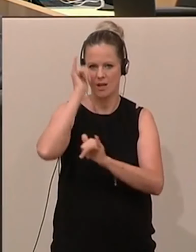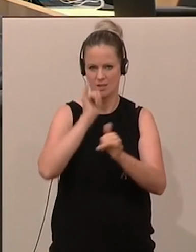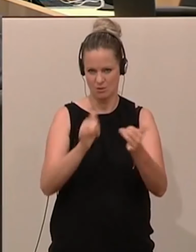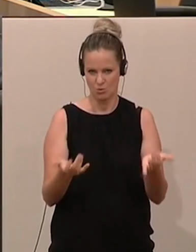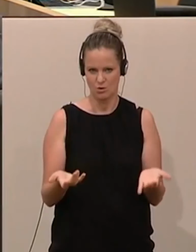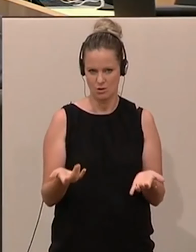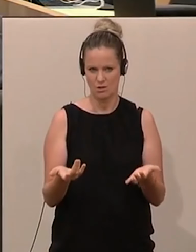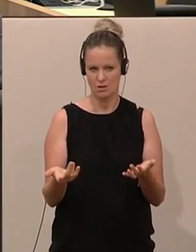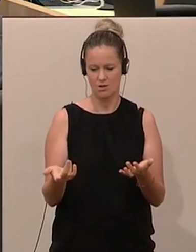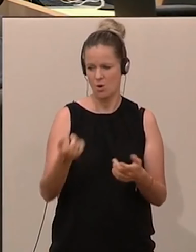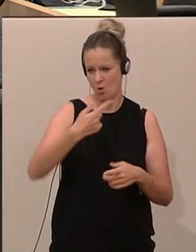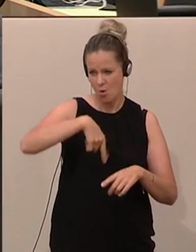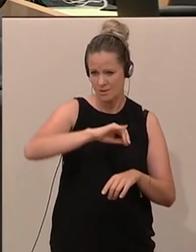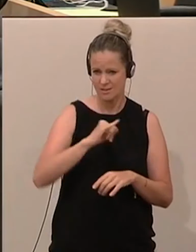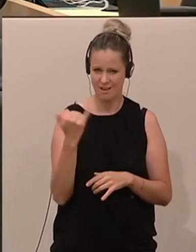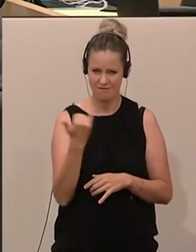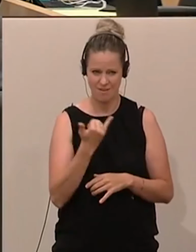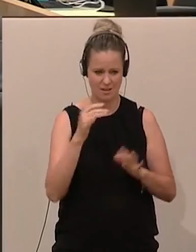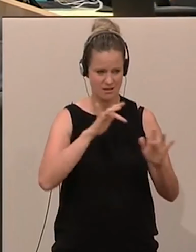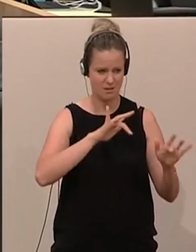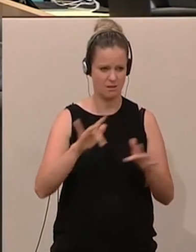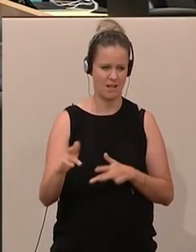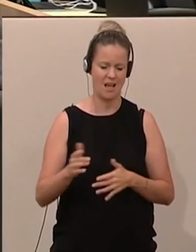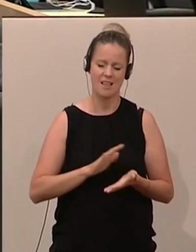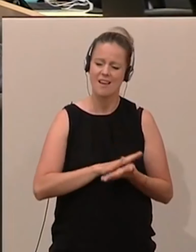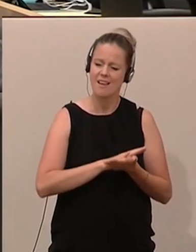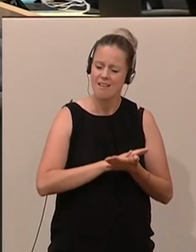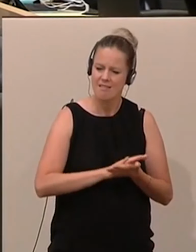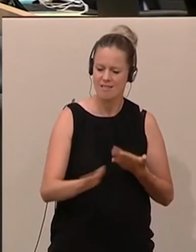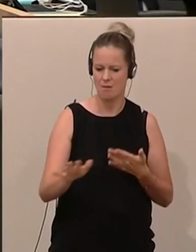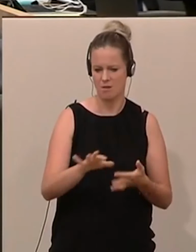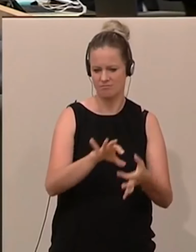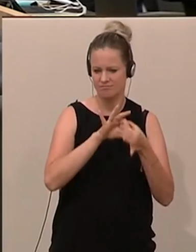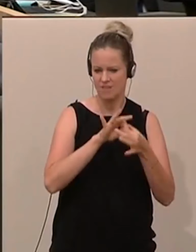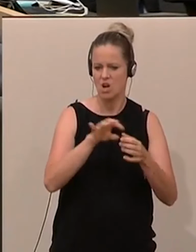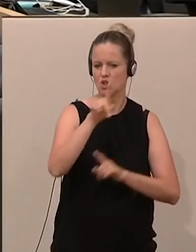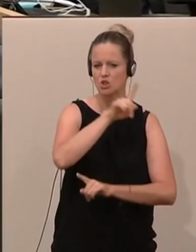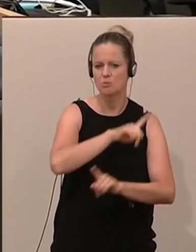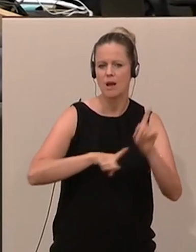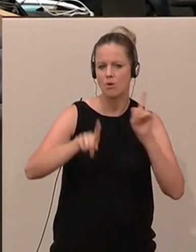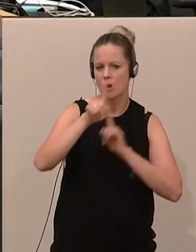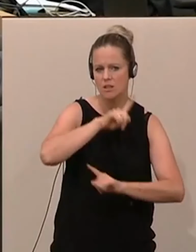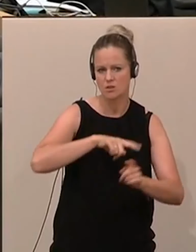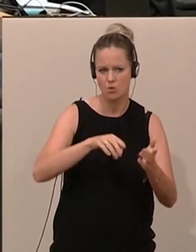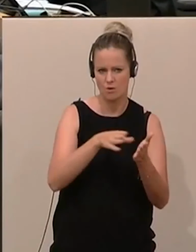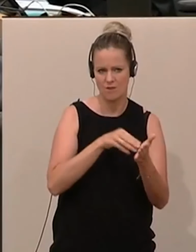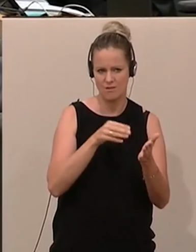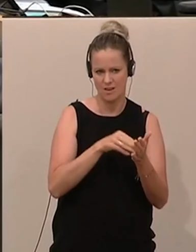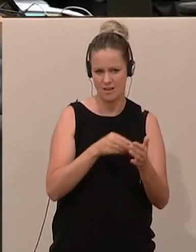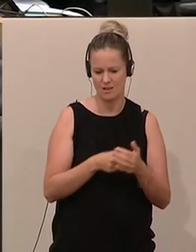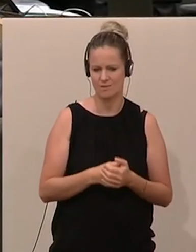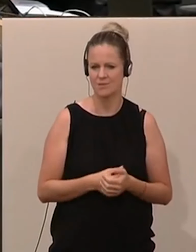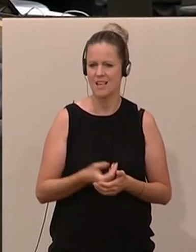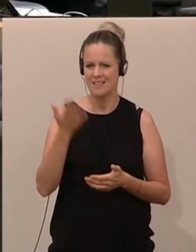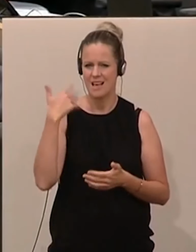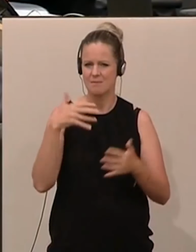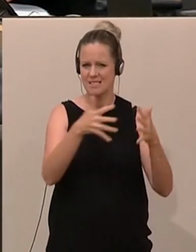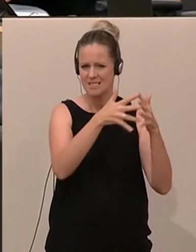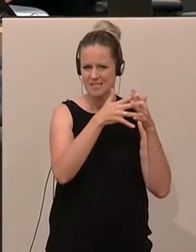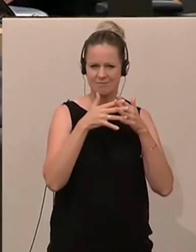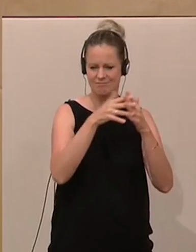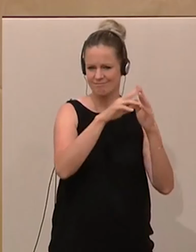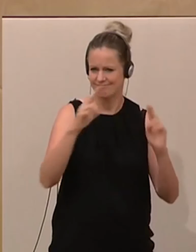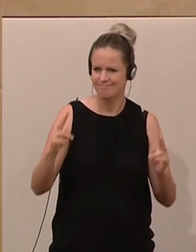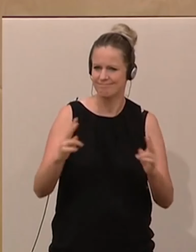unser wasser darf niemals zum spekulationsobjekt werden die fahrerin aus der ära thatcher in großbritannien sowie in